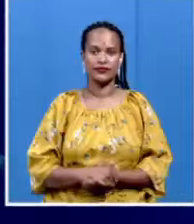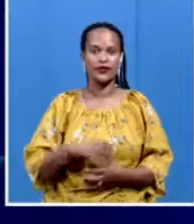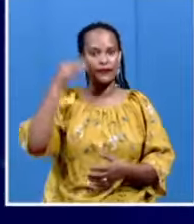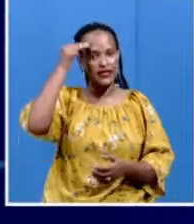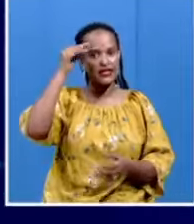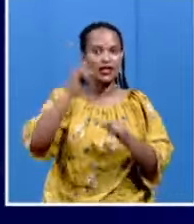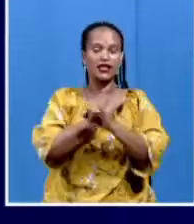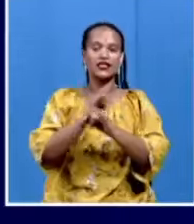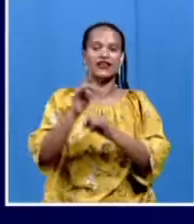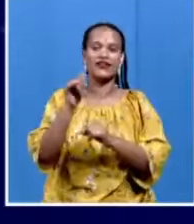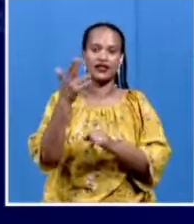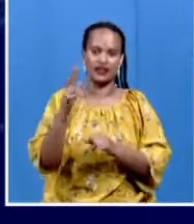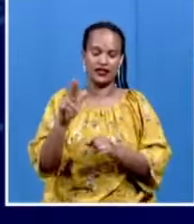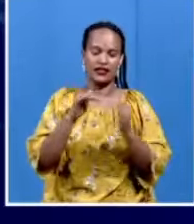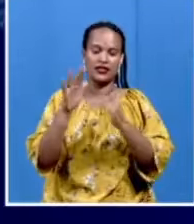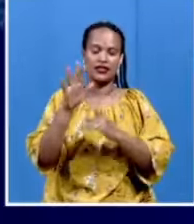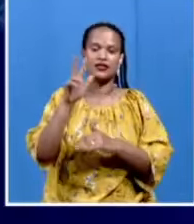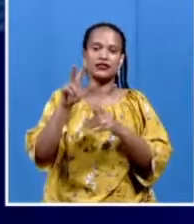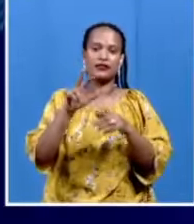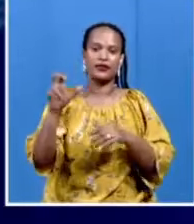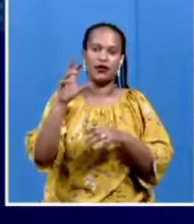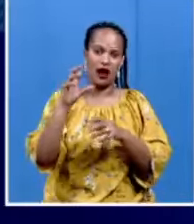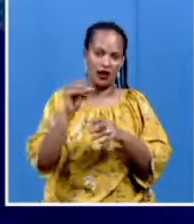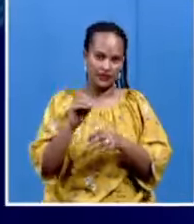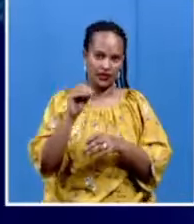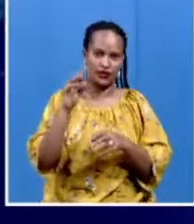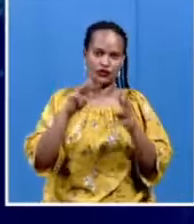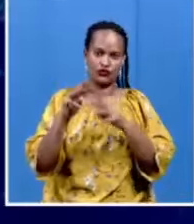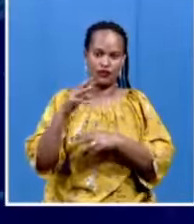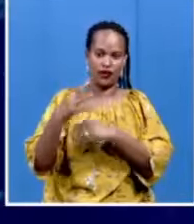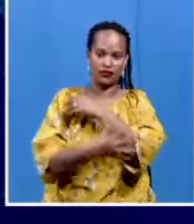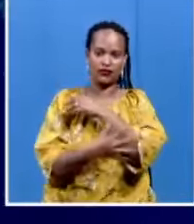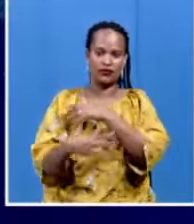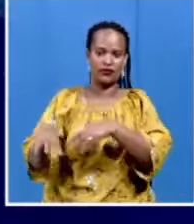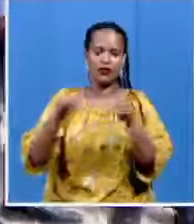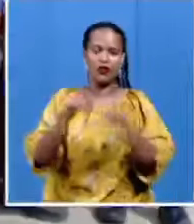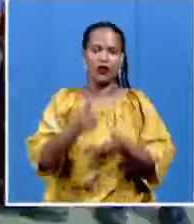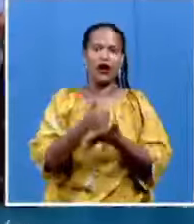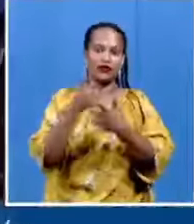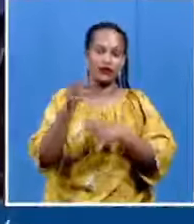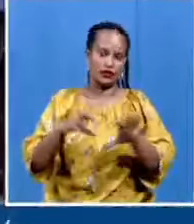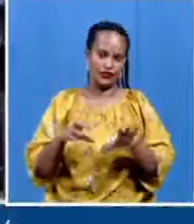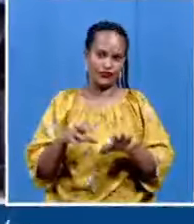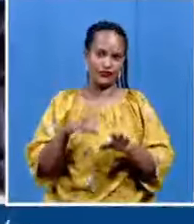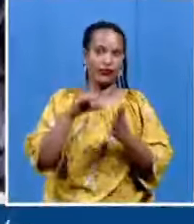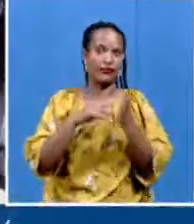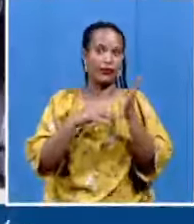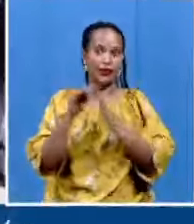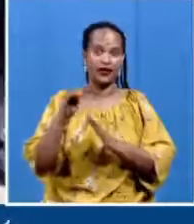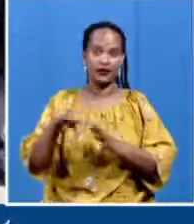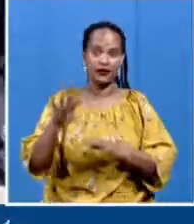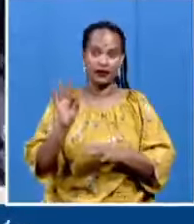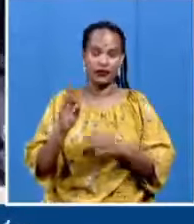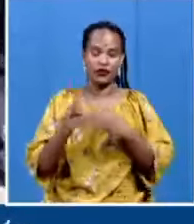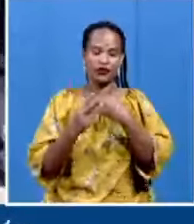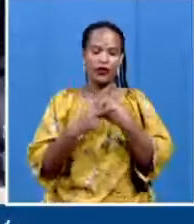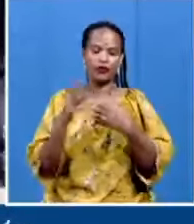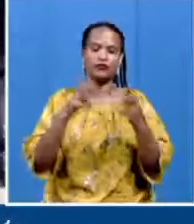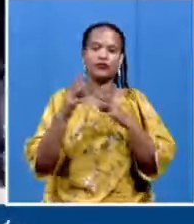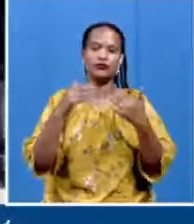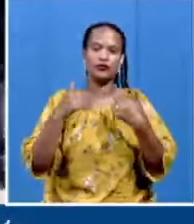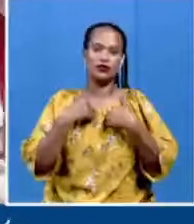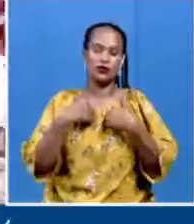ሚኒስትር ኢንዱስትሪ ፌደራ ንልዕሊ 350 ፅጉማት ተምሃሮ ሓገዝ ናውቲ ትምህርቲ ገይሩ። ኣብ ከተማ መቐለ ንዝርከቡ ቁጠባዊ